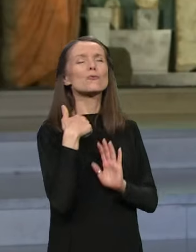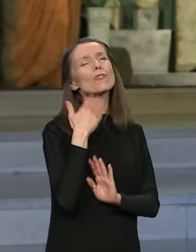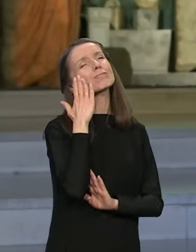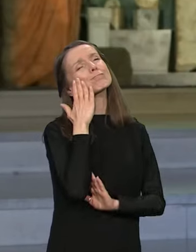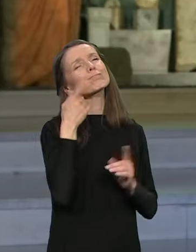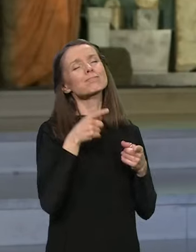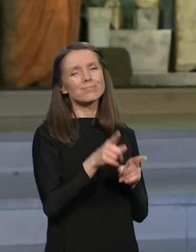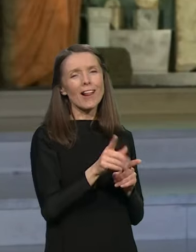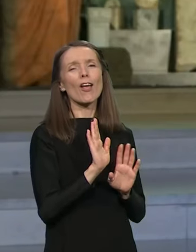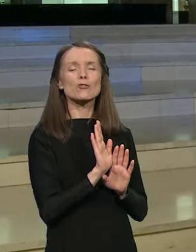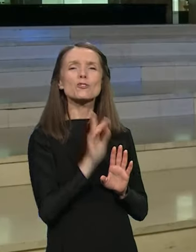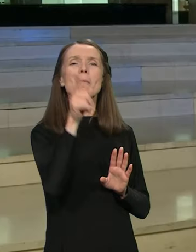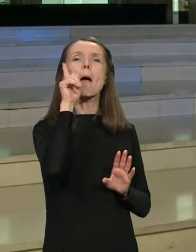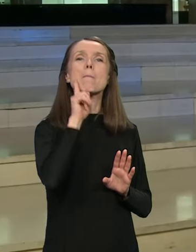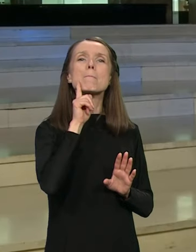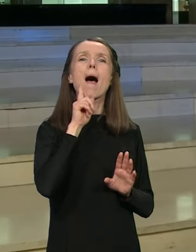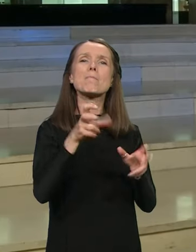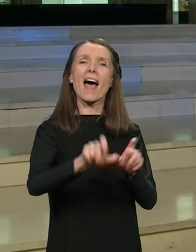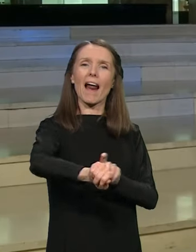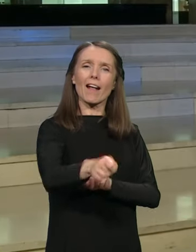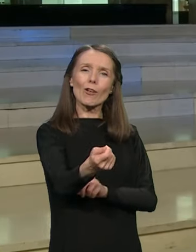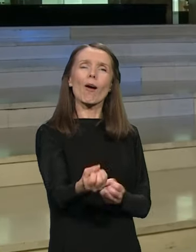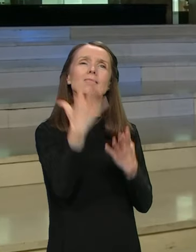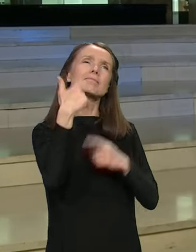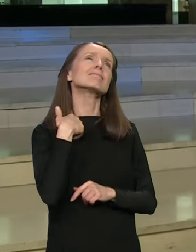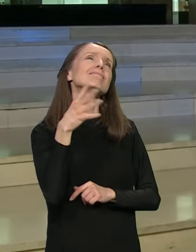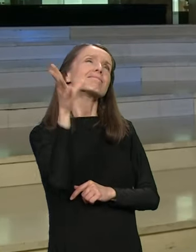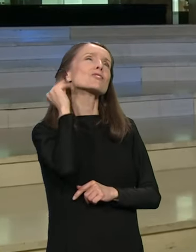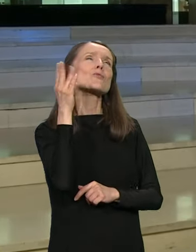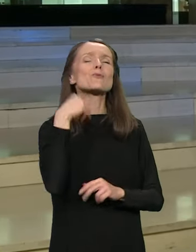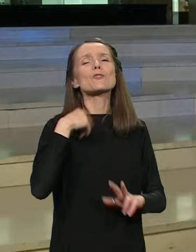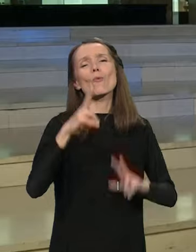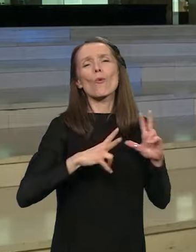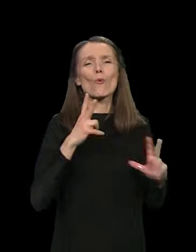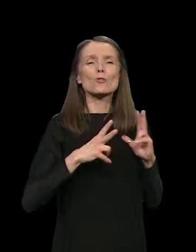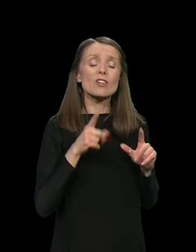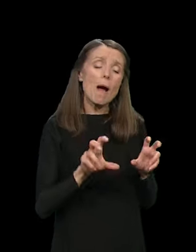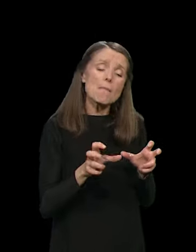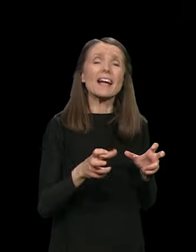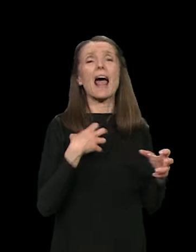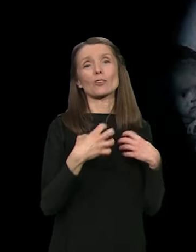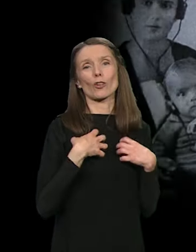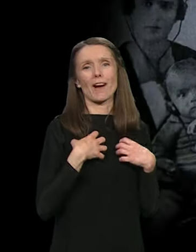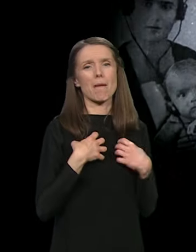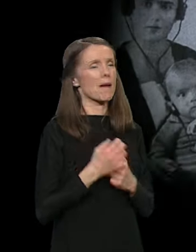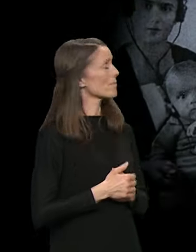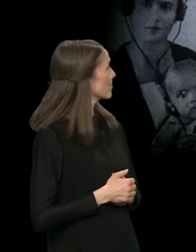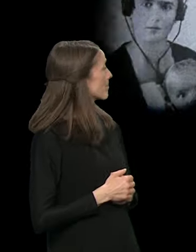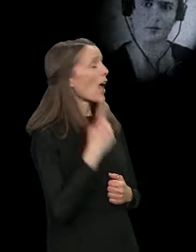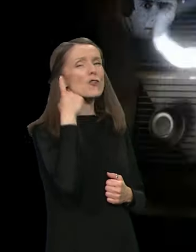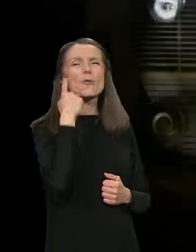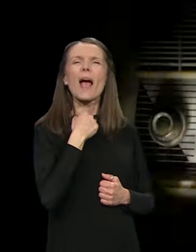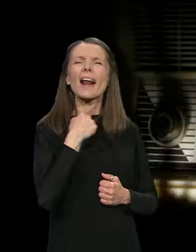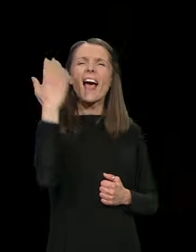krevetu i onda bi mi mama upalila radio i ja bih tako uživala slušajući to. Radio Beograd,